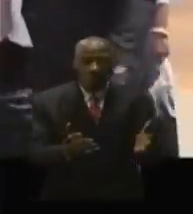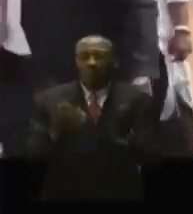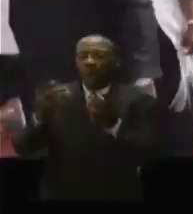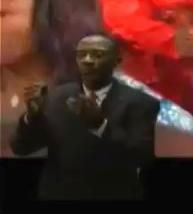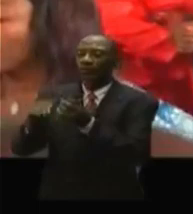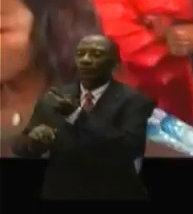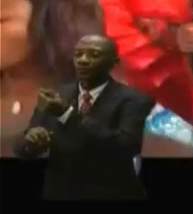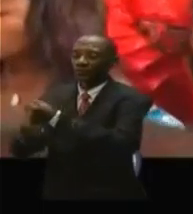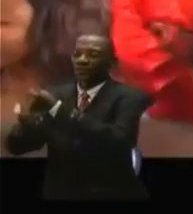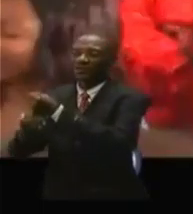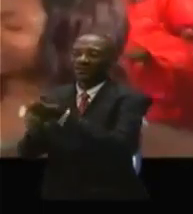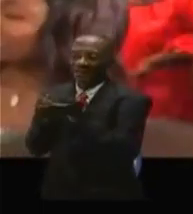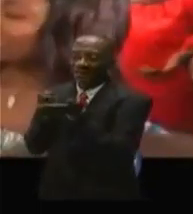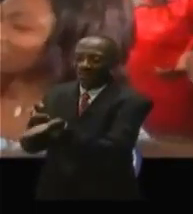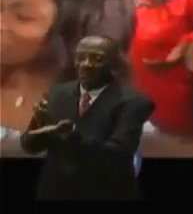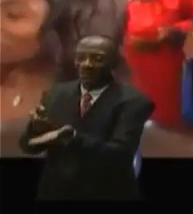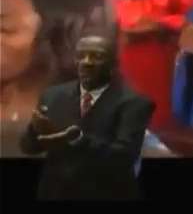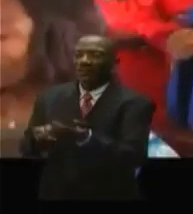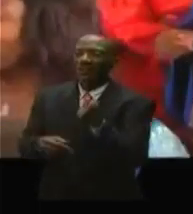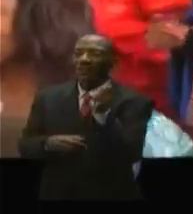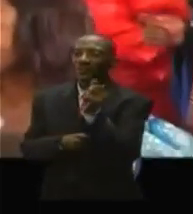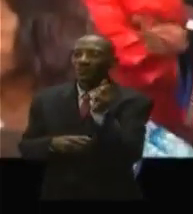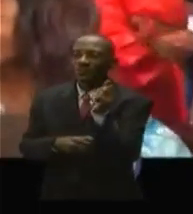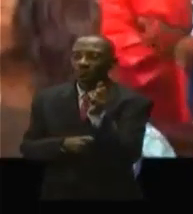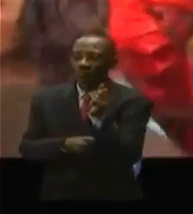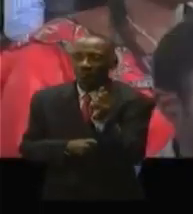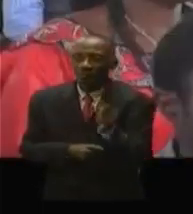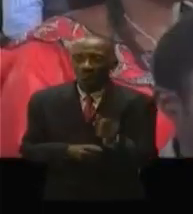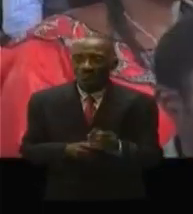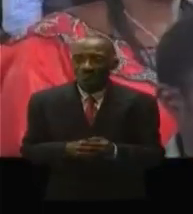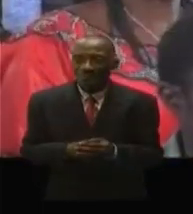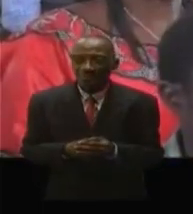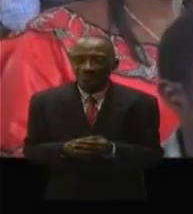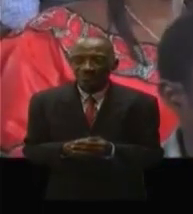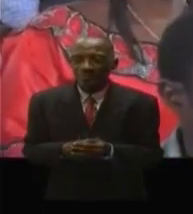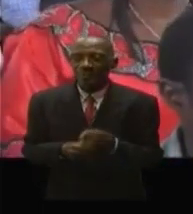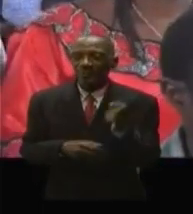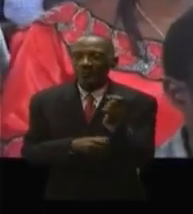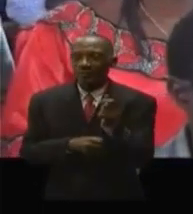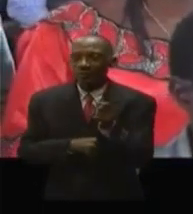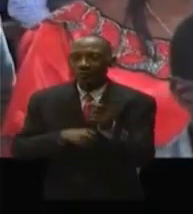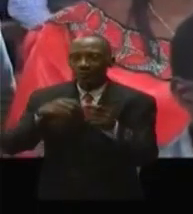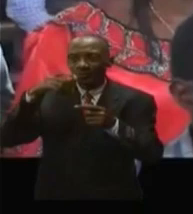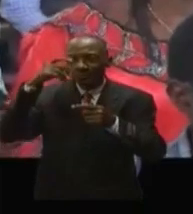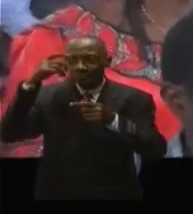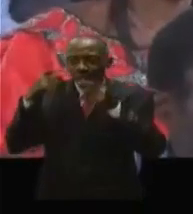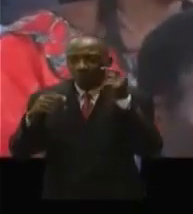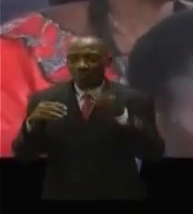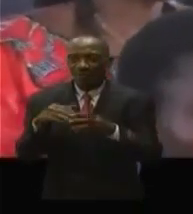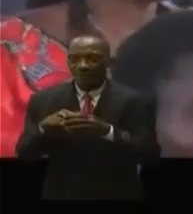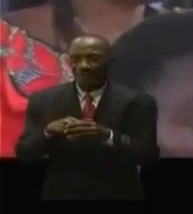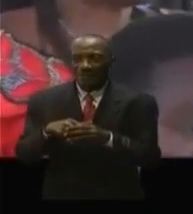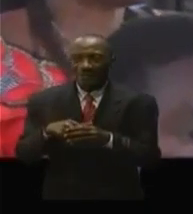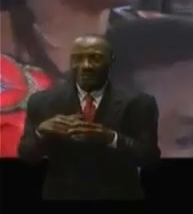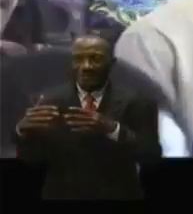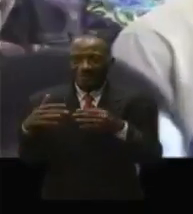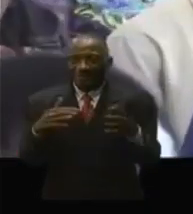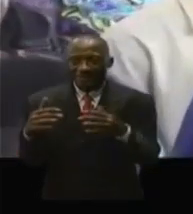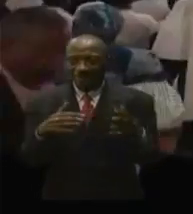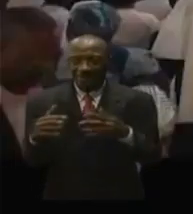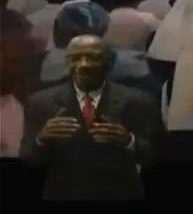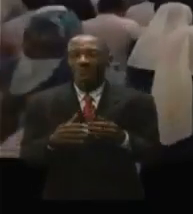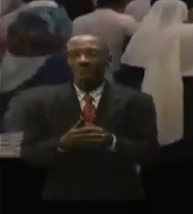du PDDRCS a rehaussé de sa présence à la messe, dite à l'occasion de la commémoration du